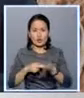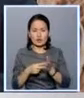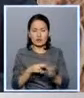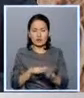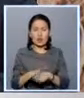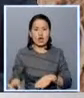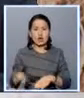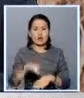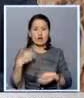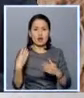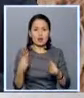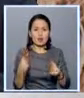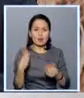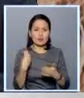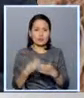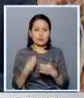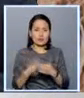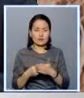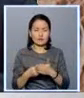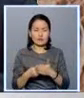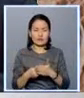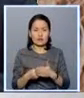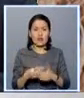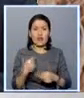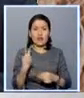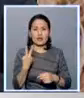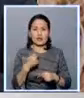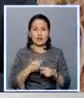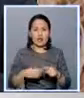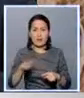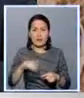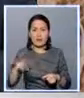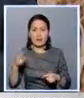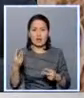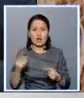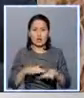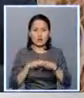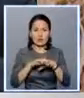республикалық бюджеттен 2,5 миллиард теңге қаражат бөлінді.